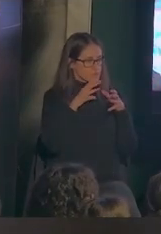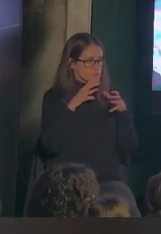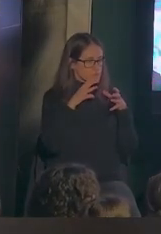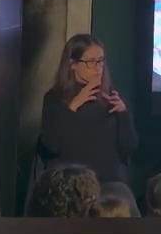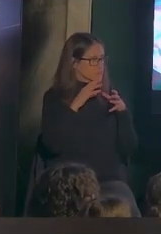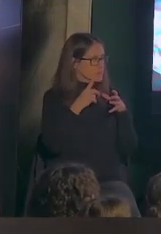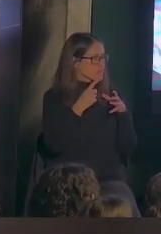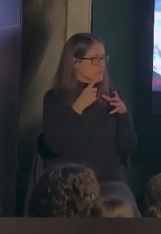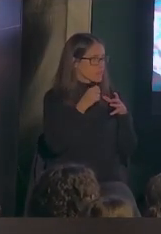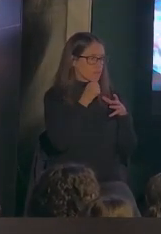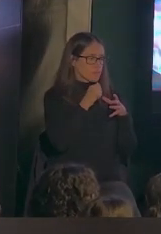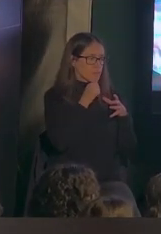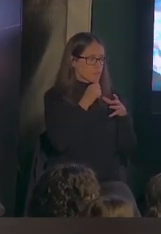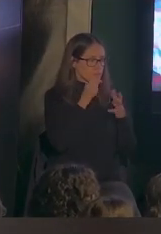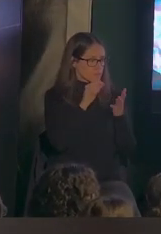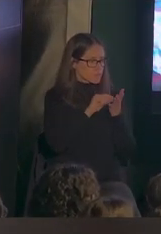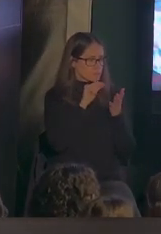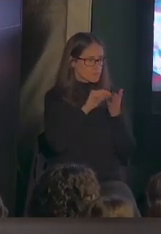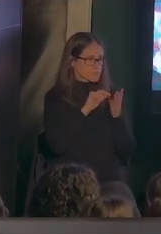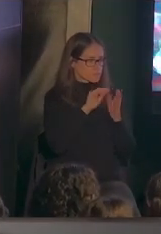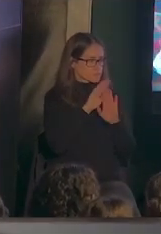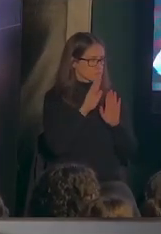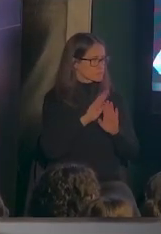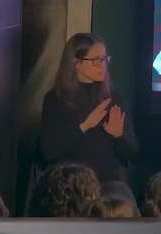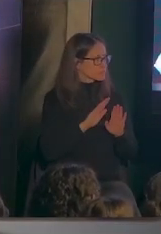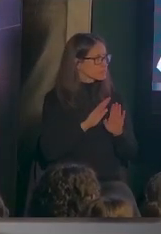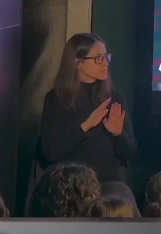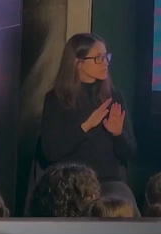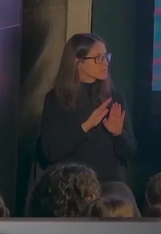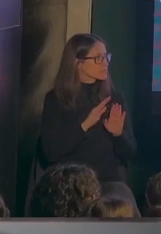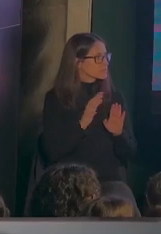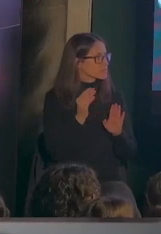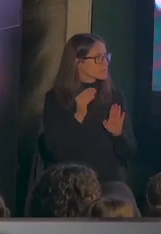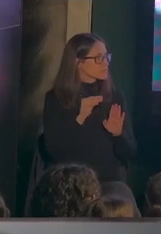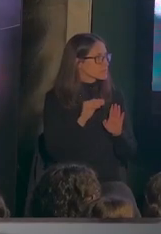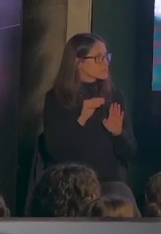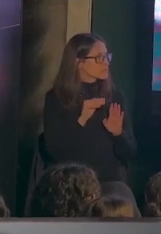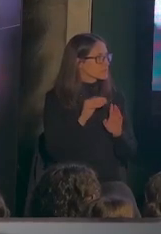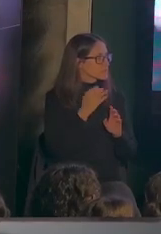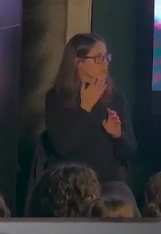palet i ja el tindrem. S'ha de comentar que si